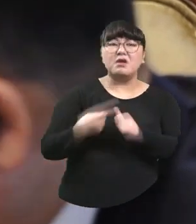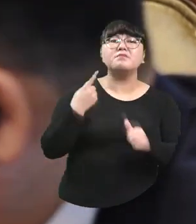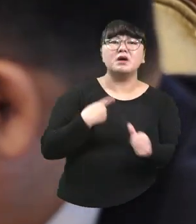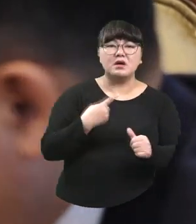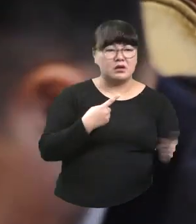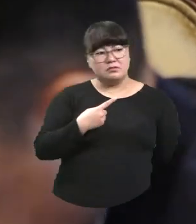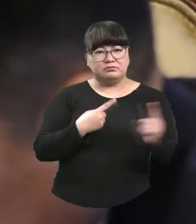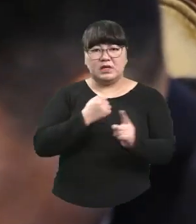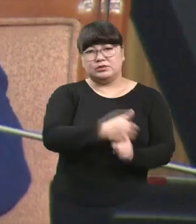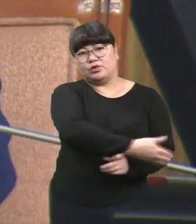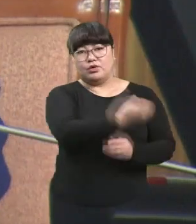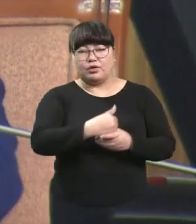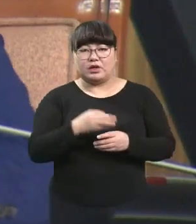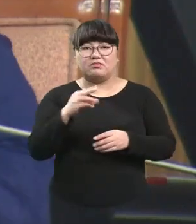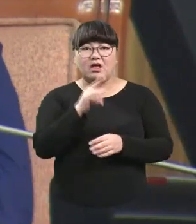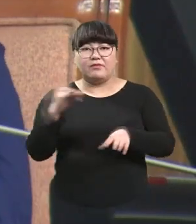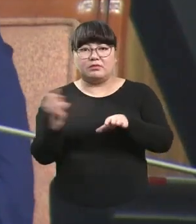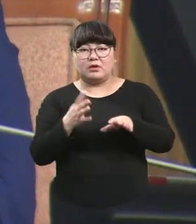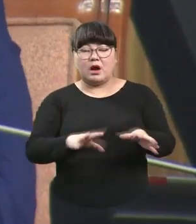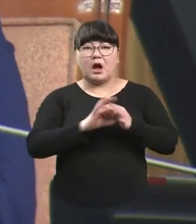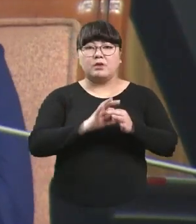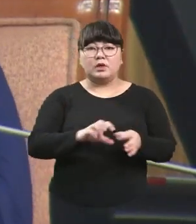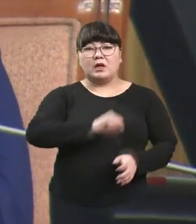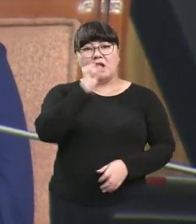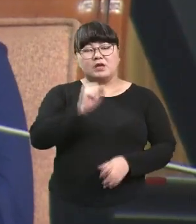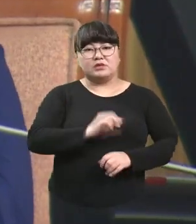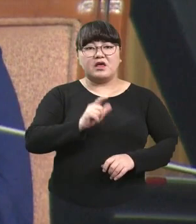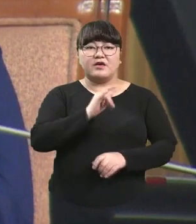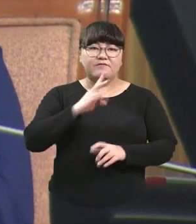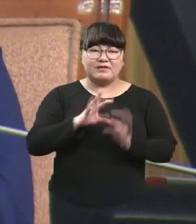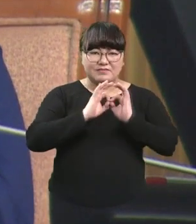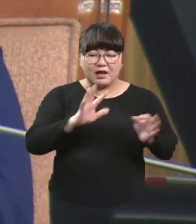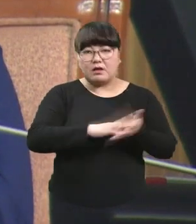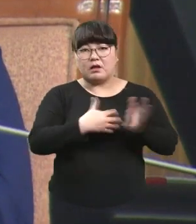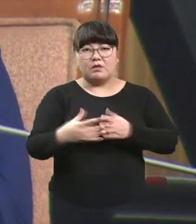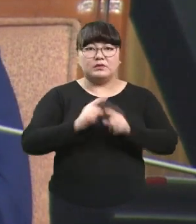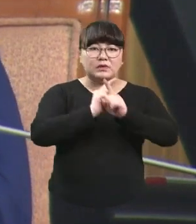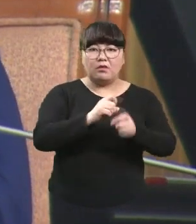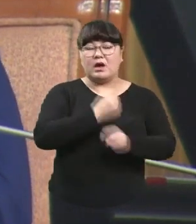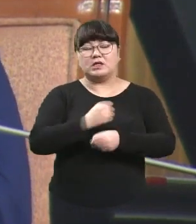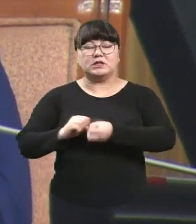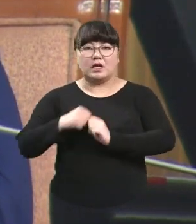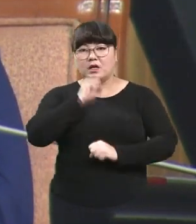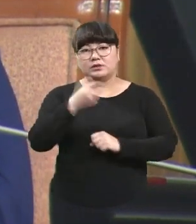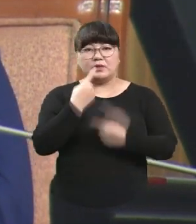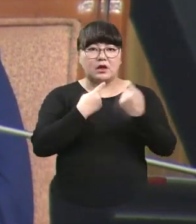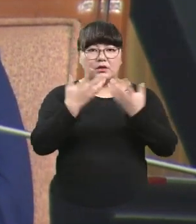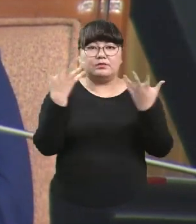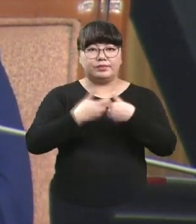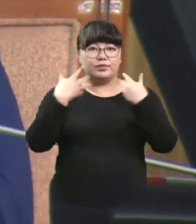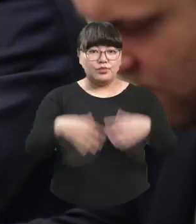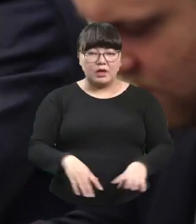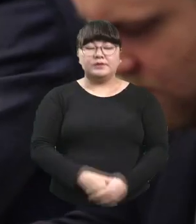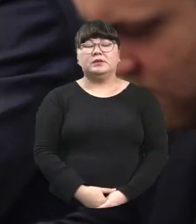хүн томилж тээвэрлэлтийн асуудлыг хэвийн гарийн чанд графикийн дагуу явуулах асуудлаар бас гэрэлтж